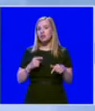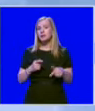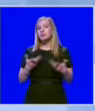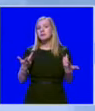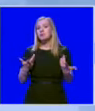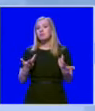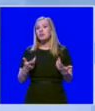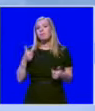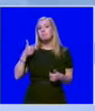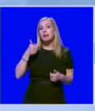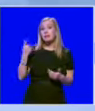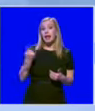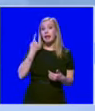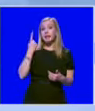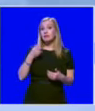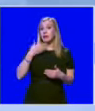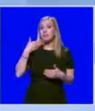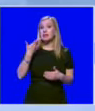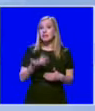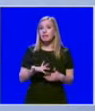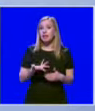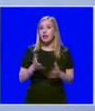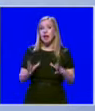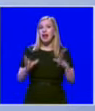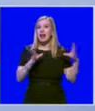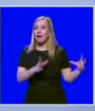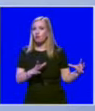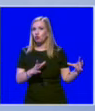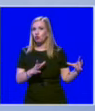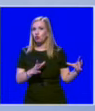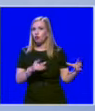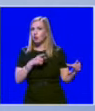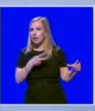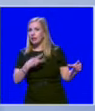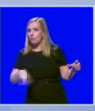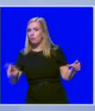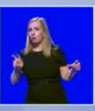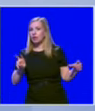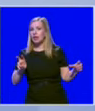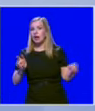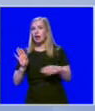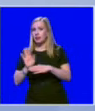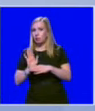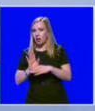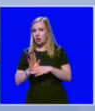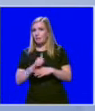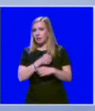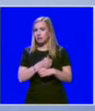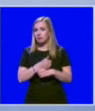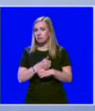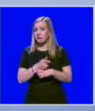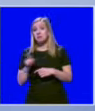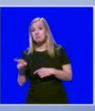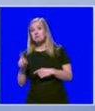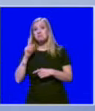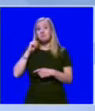че всъщност БСП е единственият представител на лявото? Това, не, че не. Те са напуснали БСП, означава ли, че не могат да повдигнат въпроса за